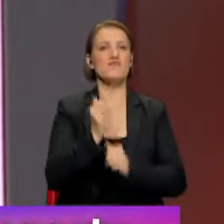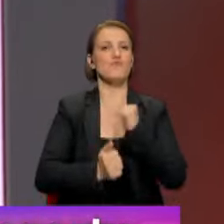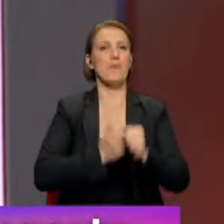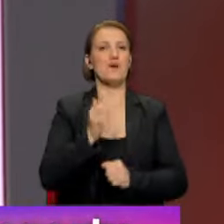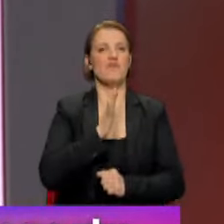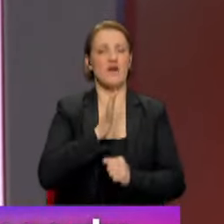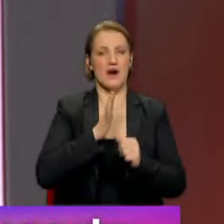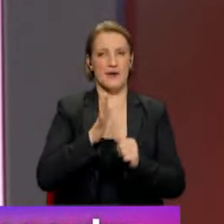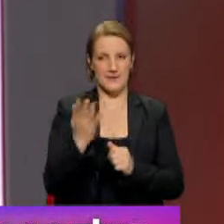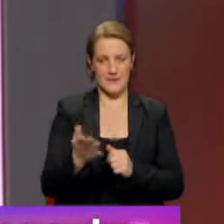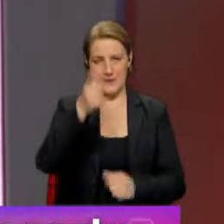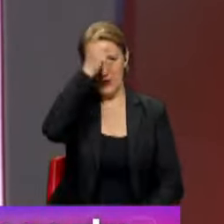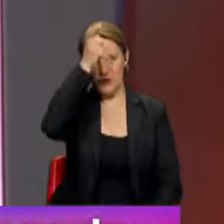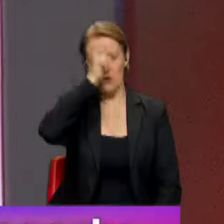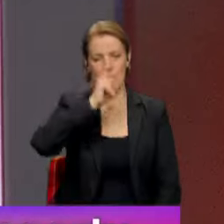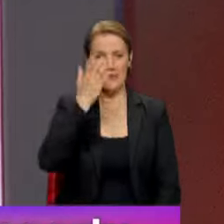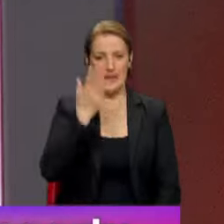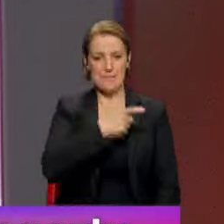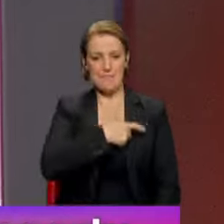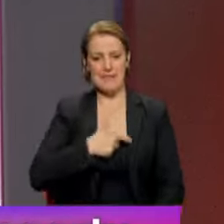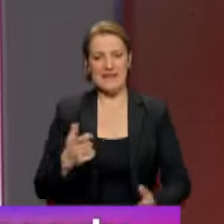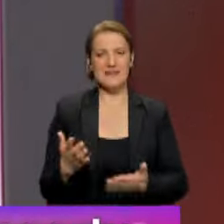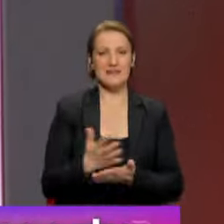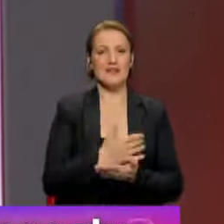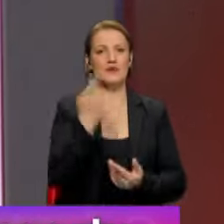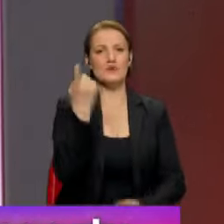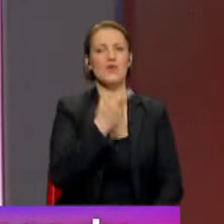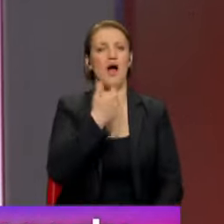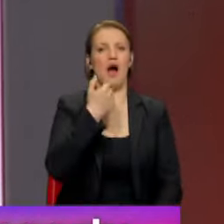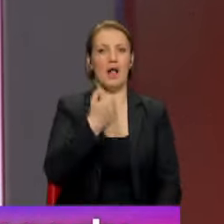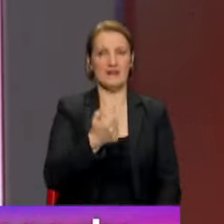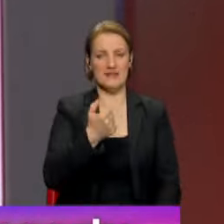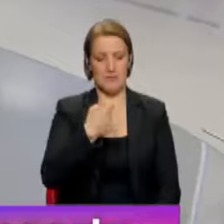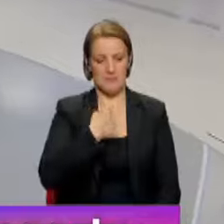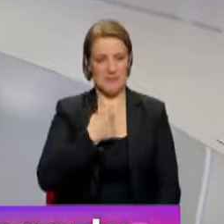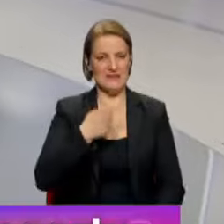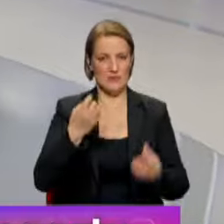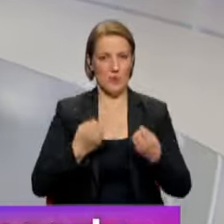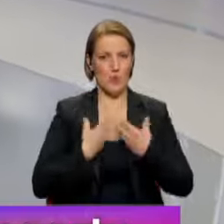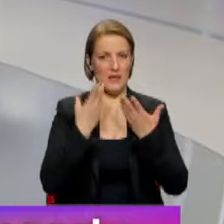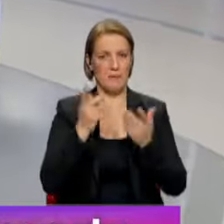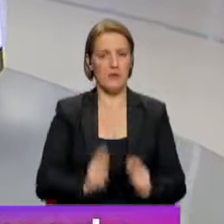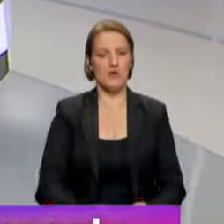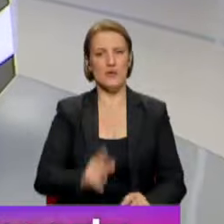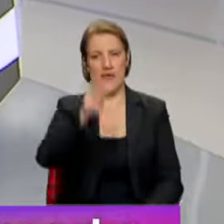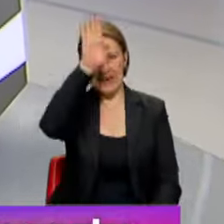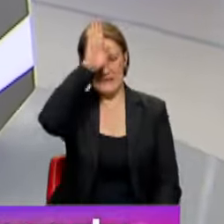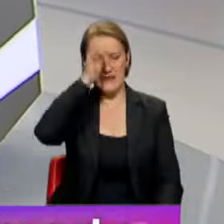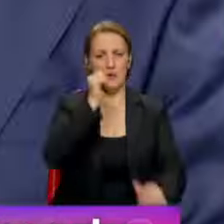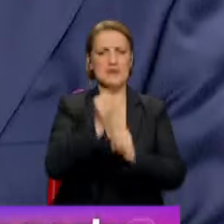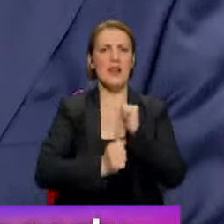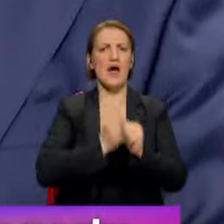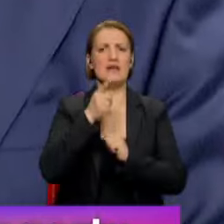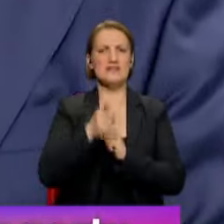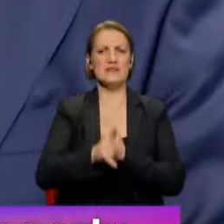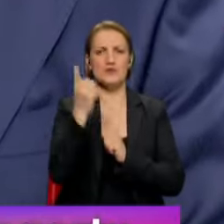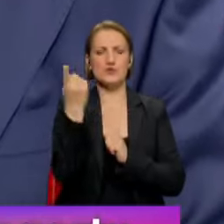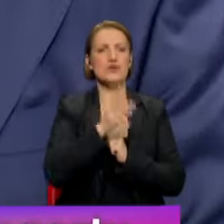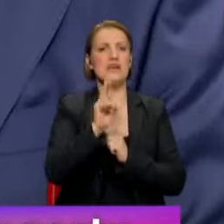var Türkiye Gayri safi milli hasılasının % 6'sını biz üretiyoruz İstanbul sanayisinin %